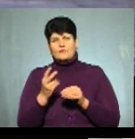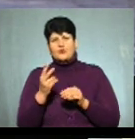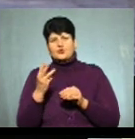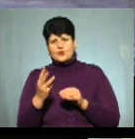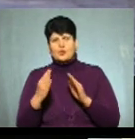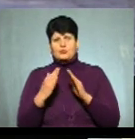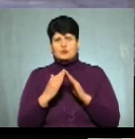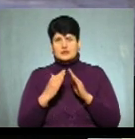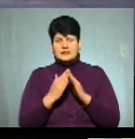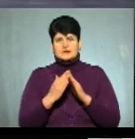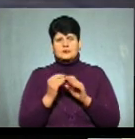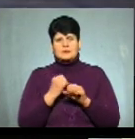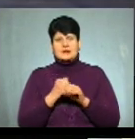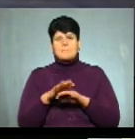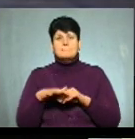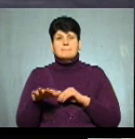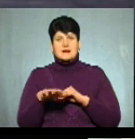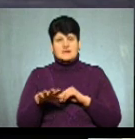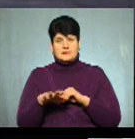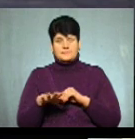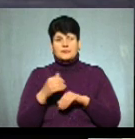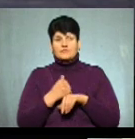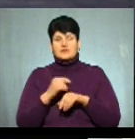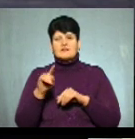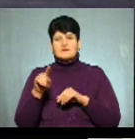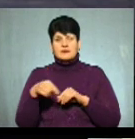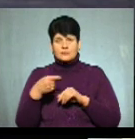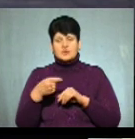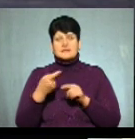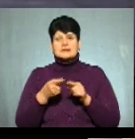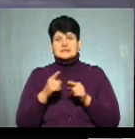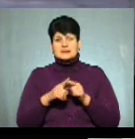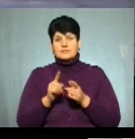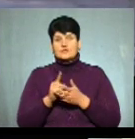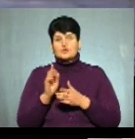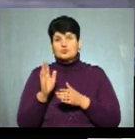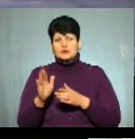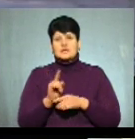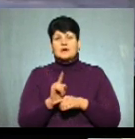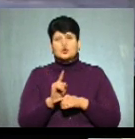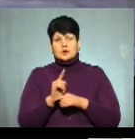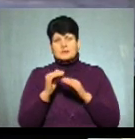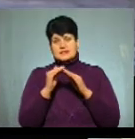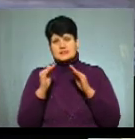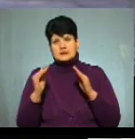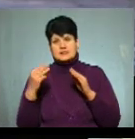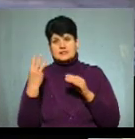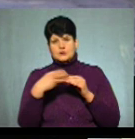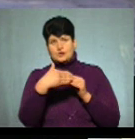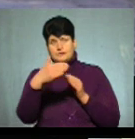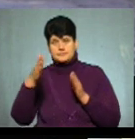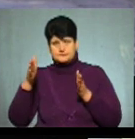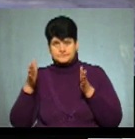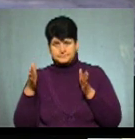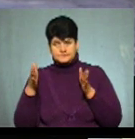будинків майданчик. Основні вимоги до контейнерного майданчика, він має бути по нормах закритий з трьох сторін, ззаду, справа, зліва,